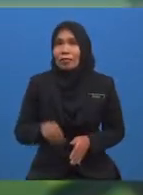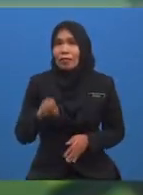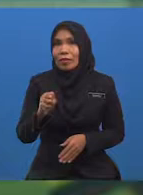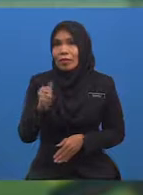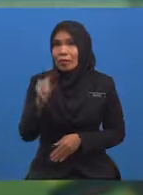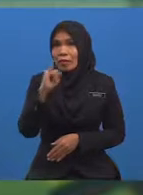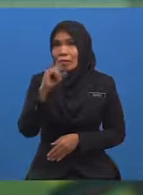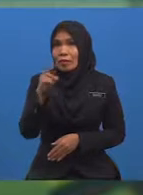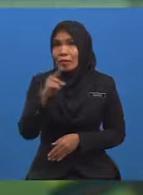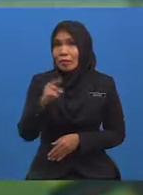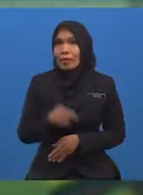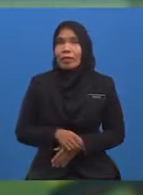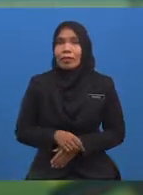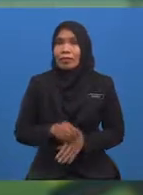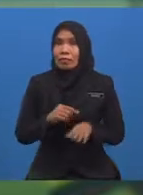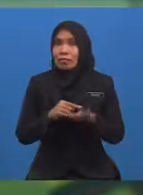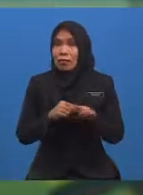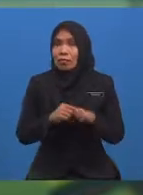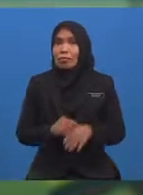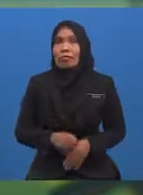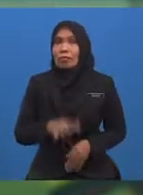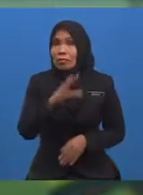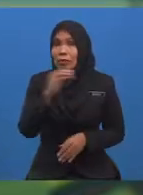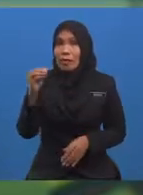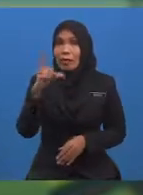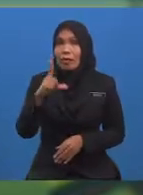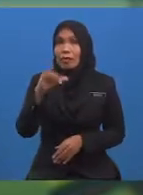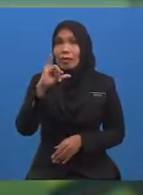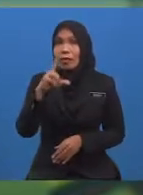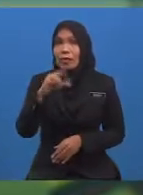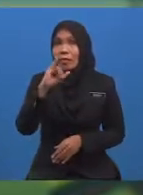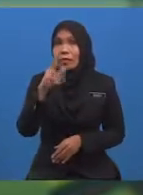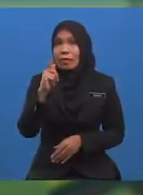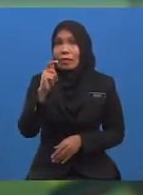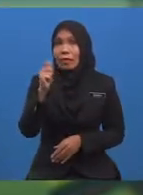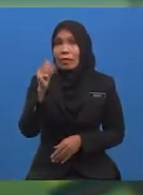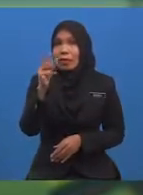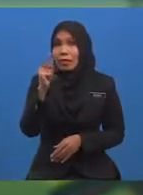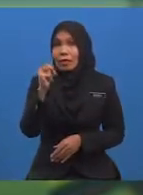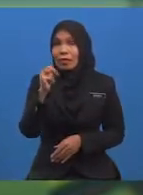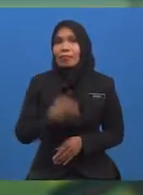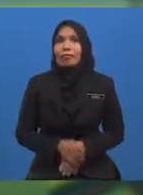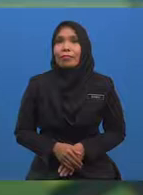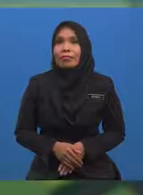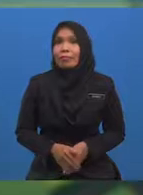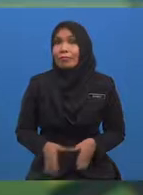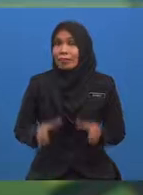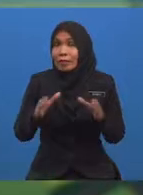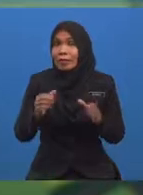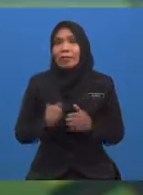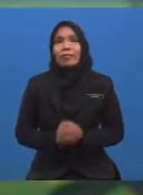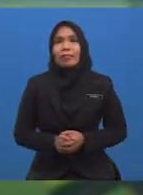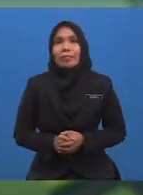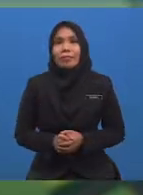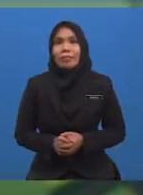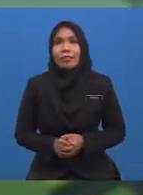batang bertambah besar. Di sini, cikgu ingin menjelaskan bahawa